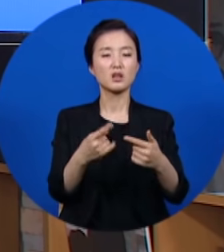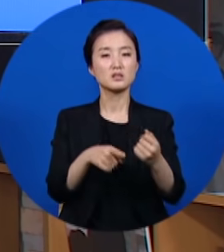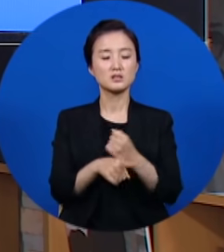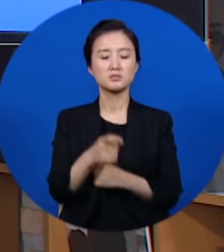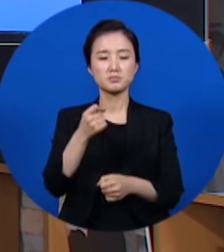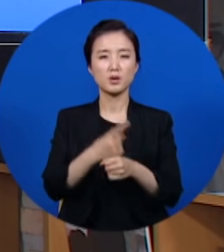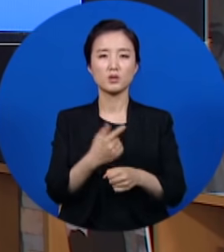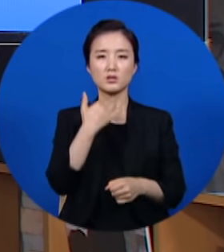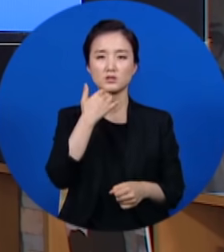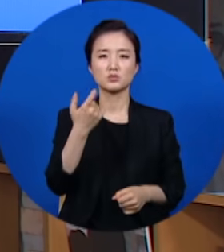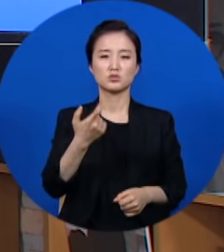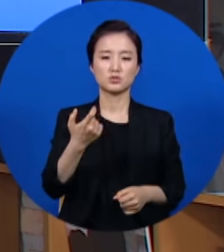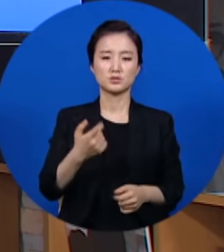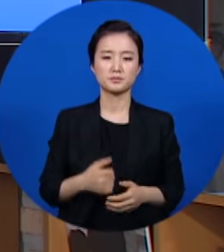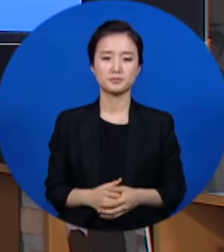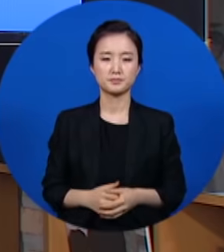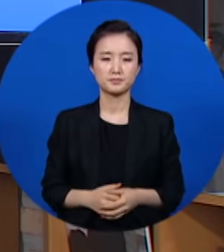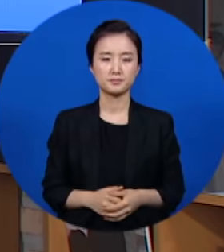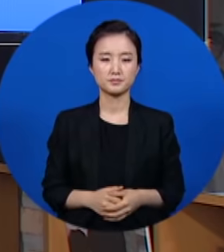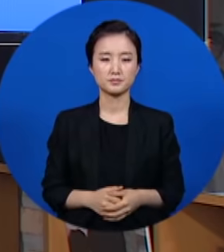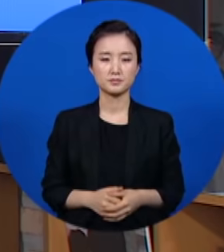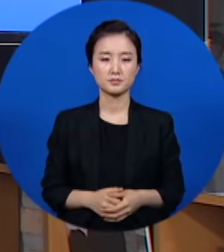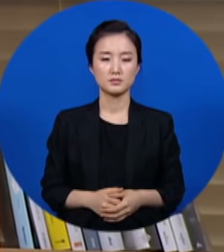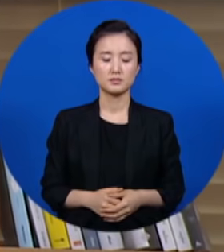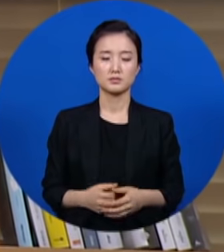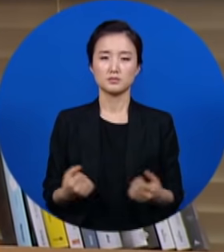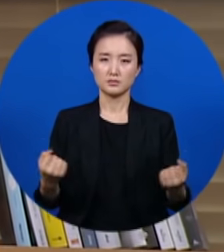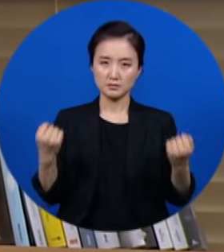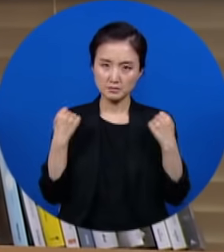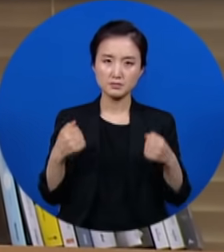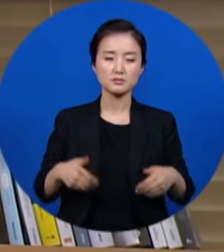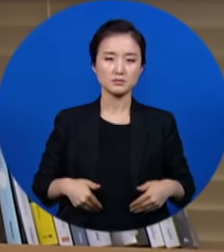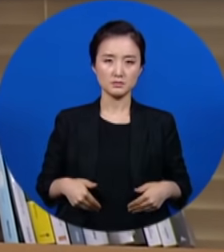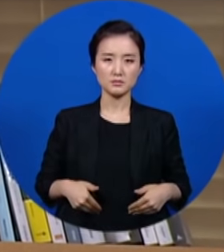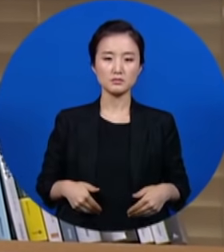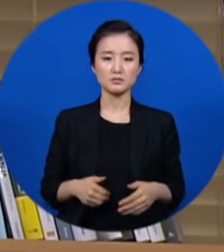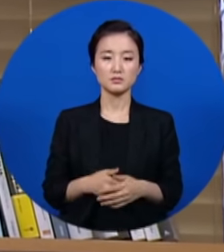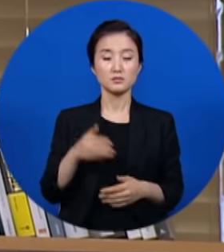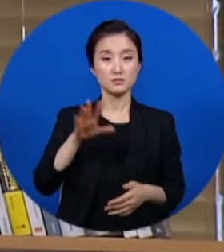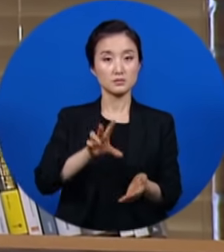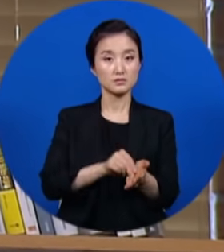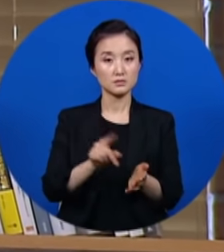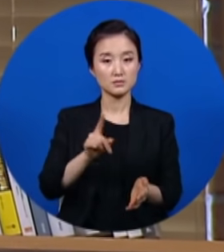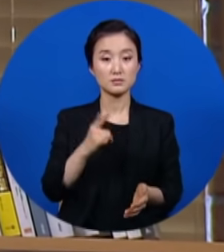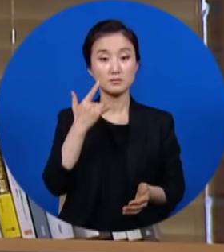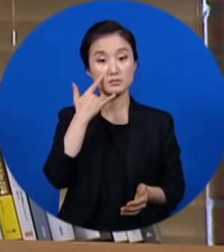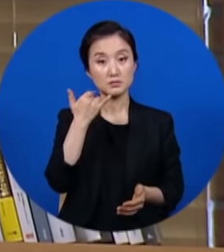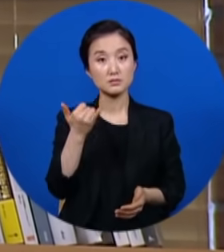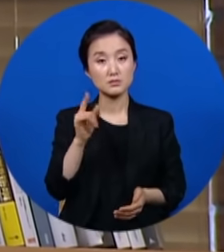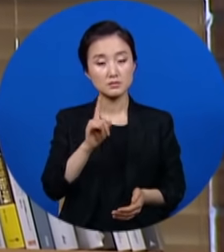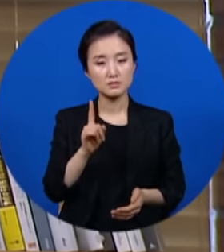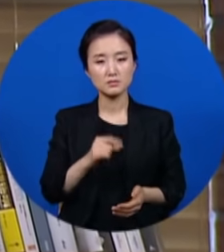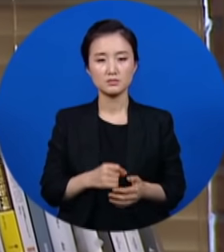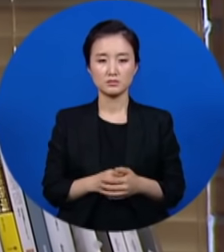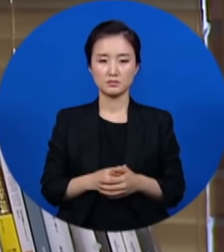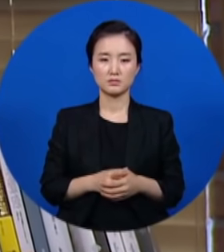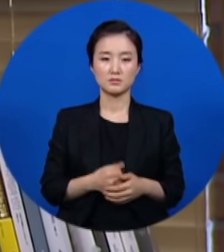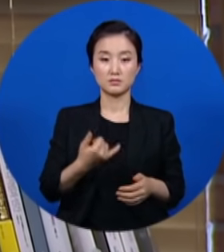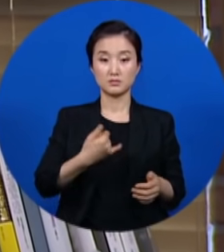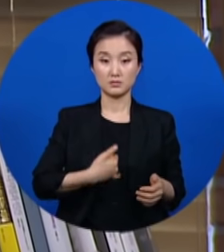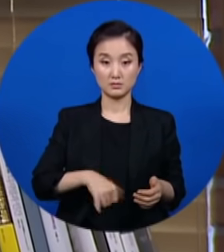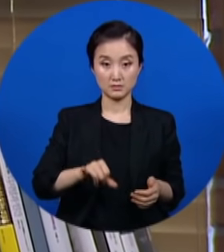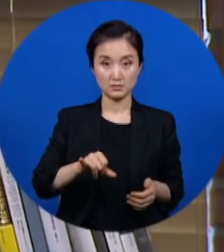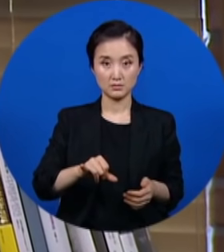시험 잘 보는 거 아무 관계 없어요 씩씩해 해야되요 그때 문제는 부모들이 명확한 4 이어 캔 되도록 자식들을